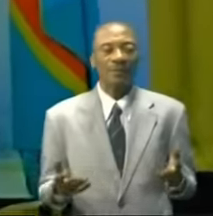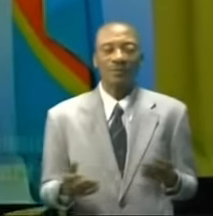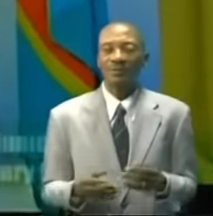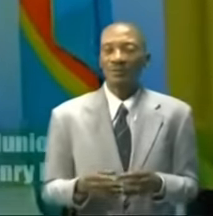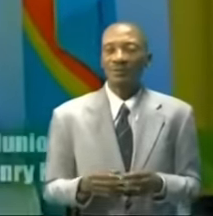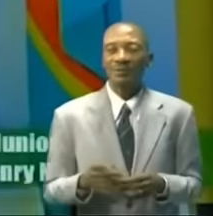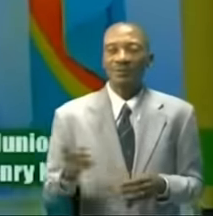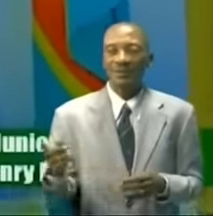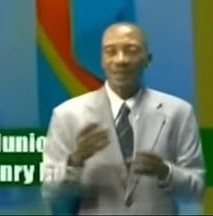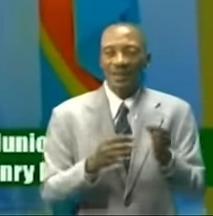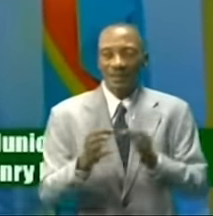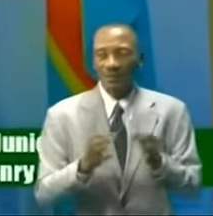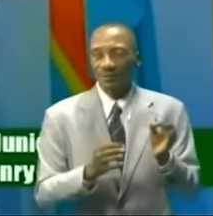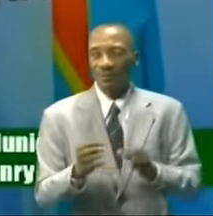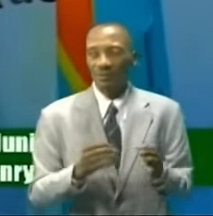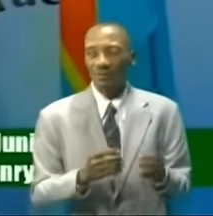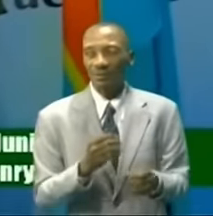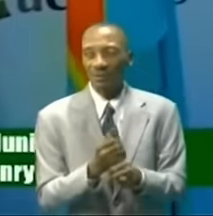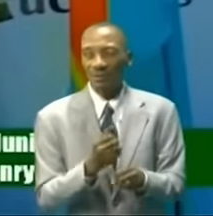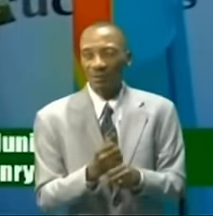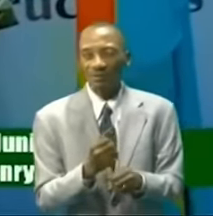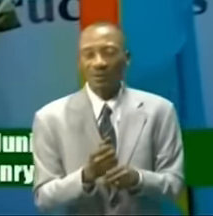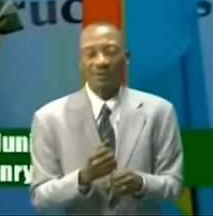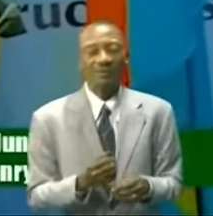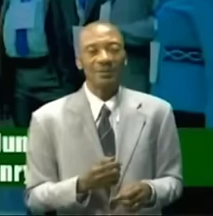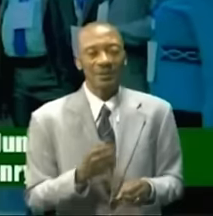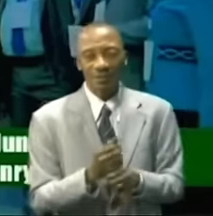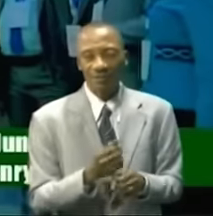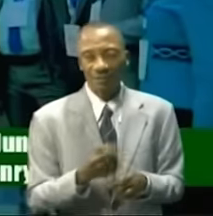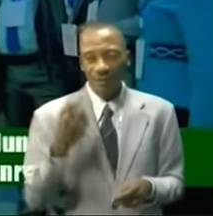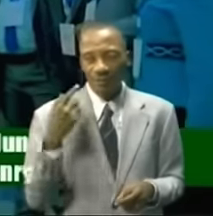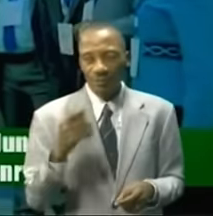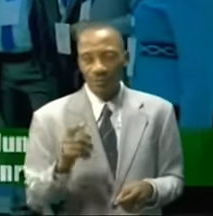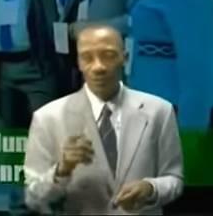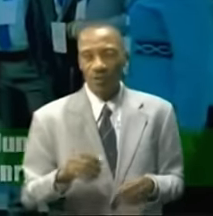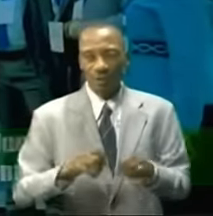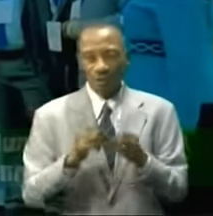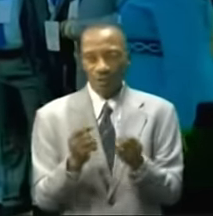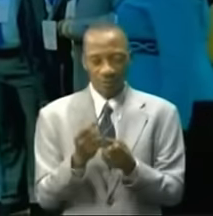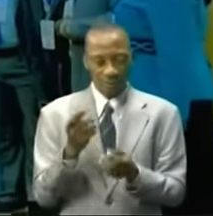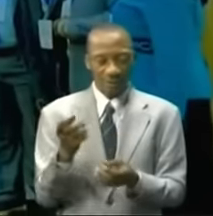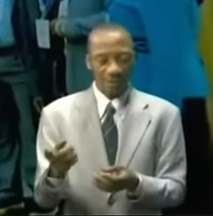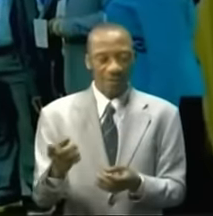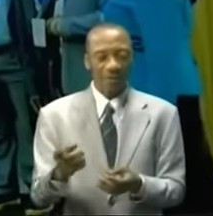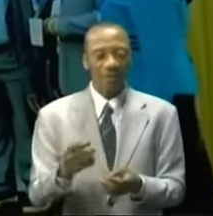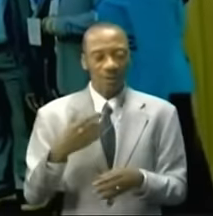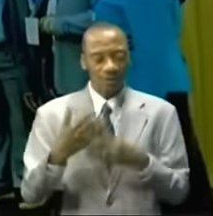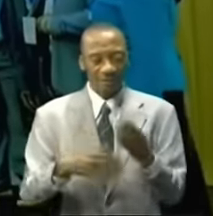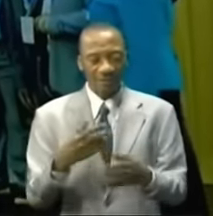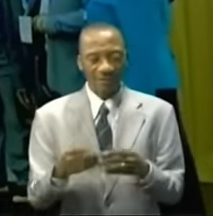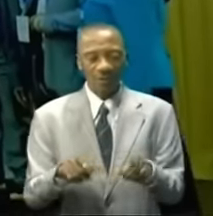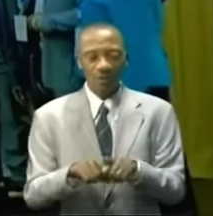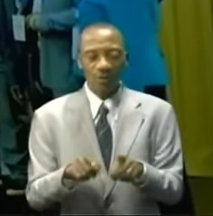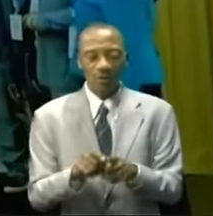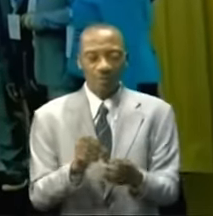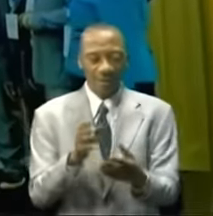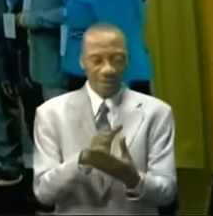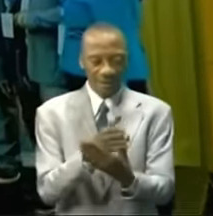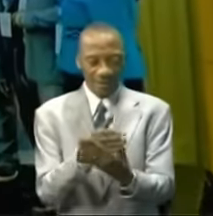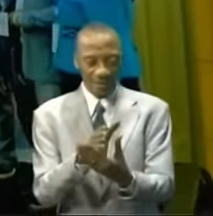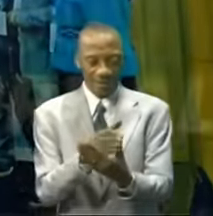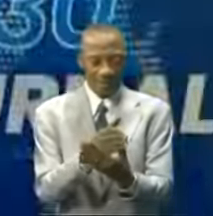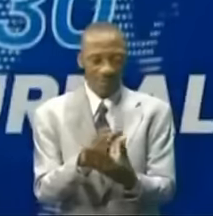sur l'urbanisme et la construction qui s'est tenue du 29 au 30 juillet 2024 à